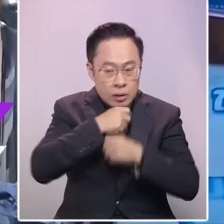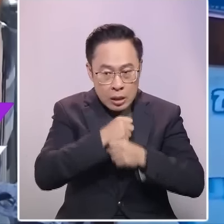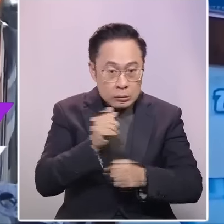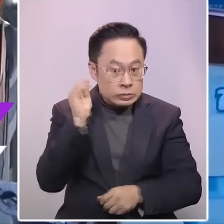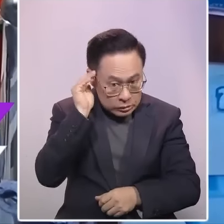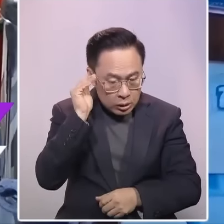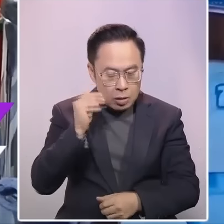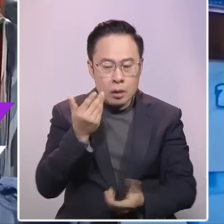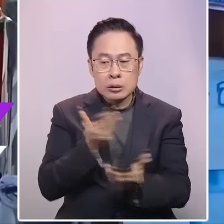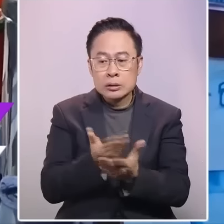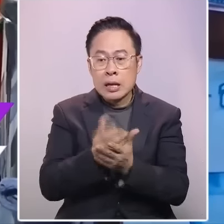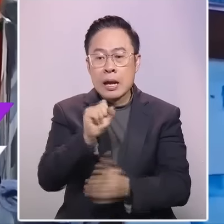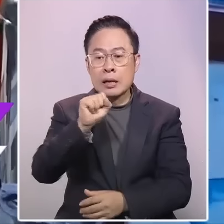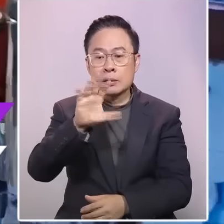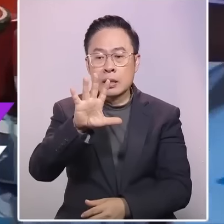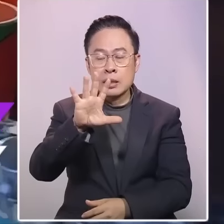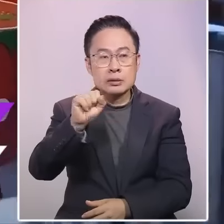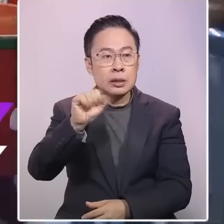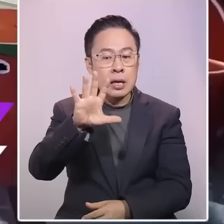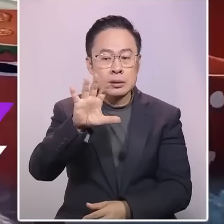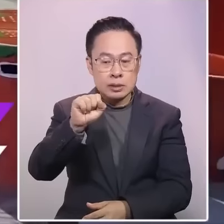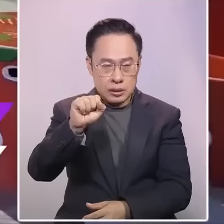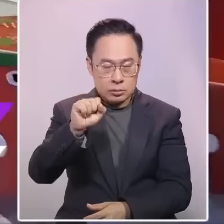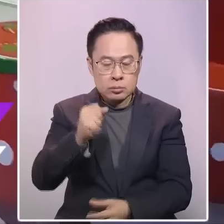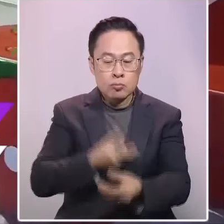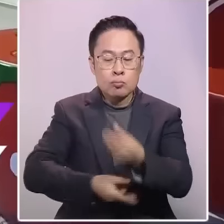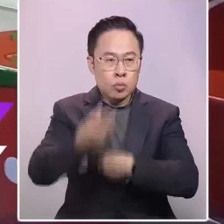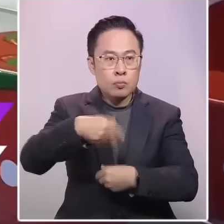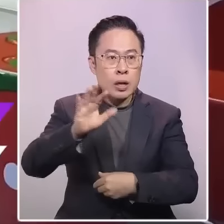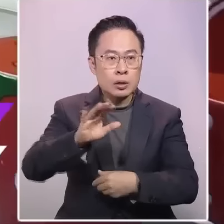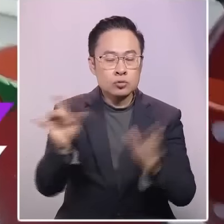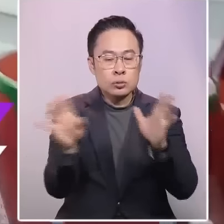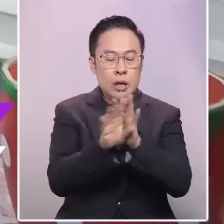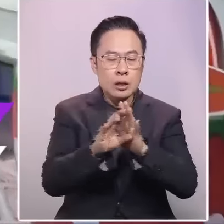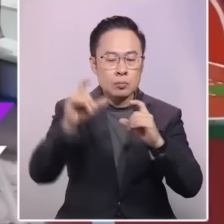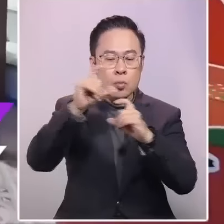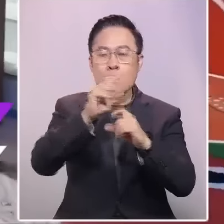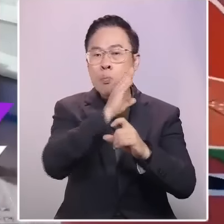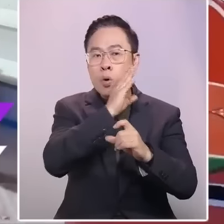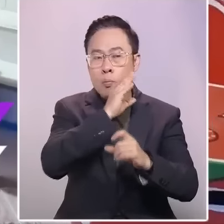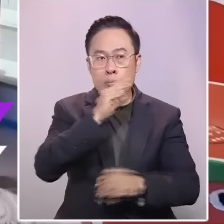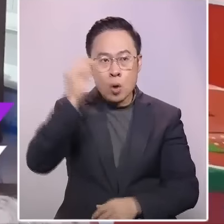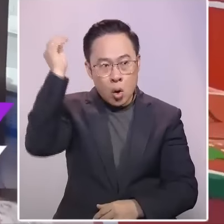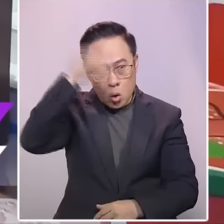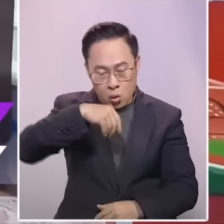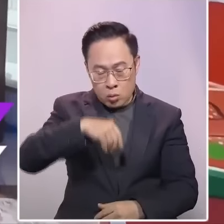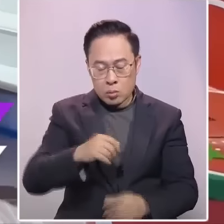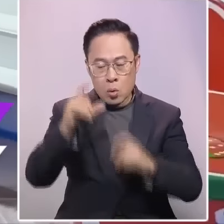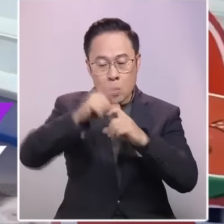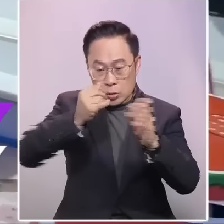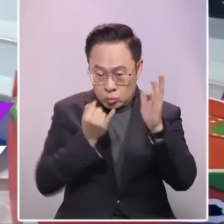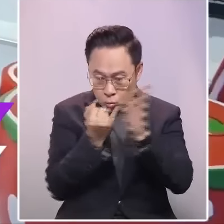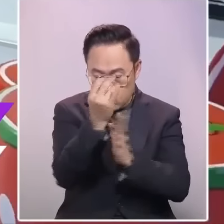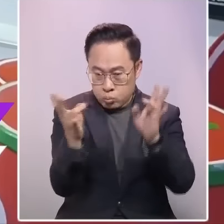อันดับ 1เงี้ยรางวัลหนึ่งใครจะมาขายให้เรานะนั่นน่ะสิครับผู้สึกข่าวลงพื้นที่ไปที่อำเภองาวจังหวัดลำปางค่ะคุณผู้ชมเนี่ยค่ะพูด